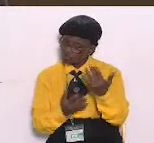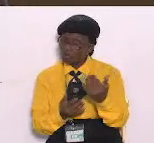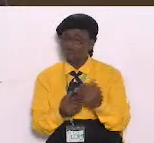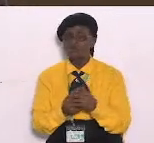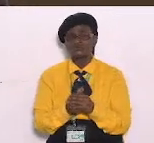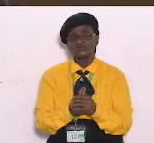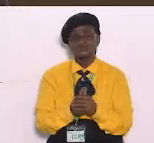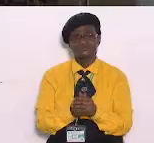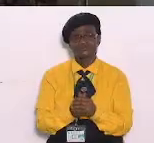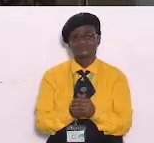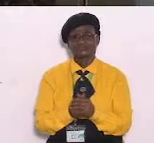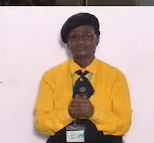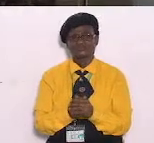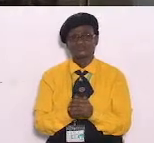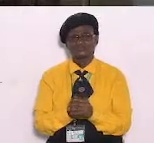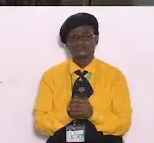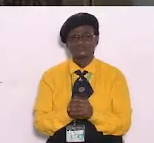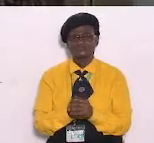pas